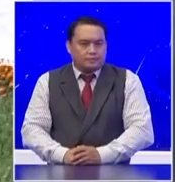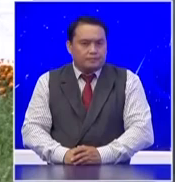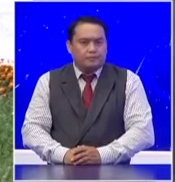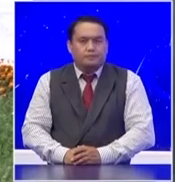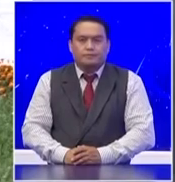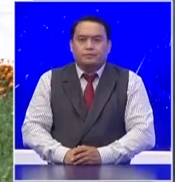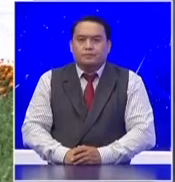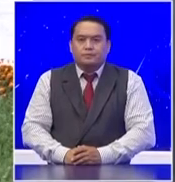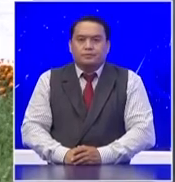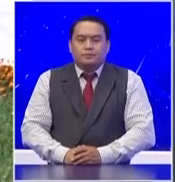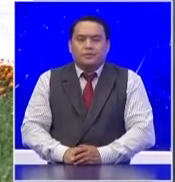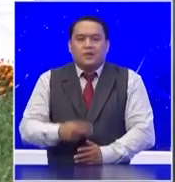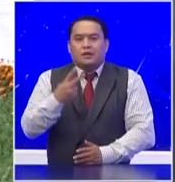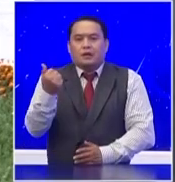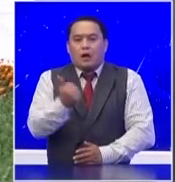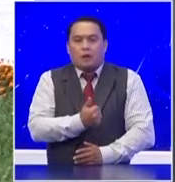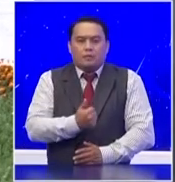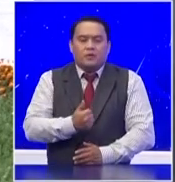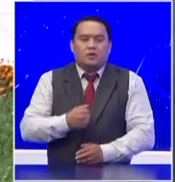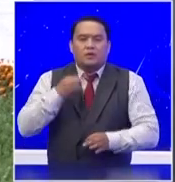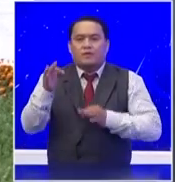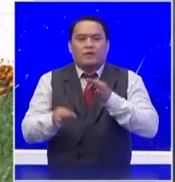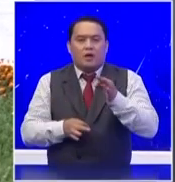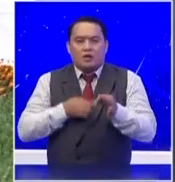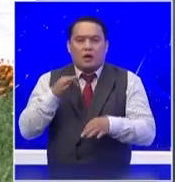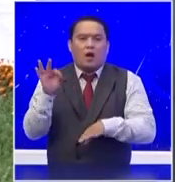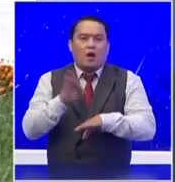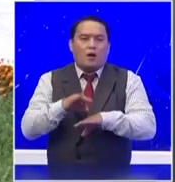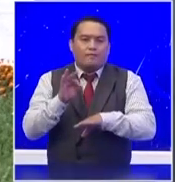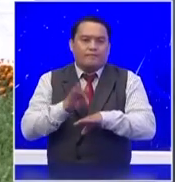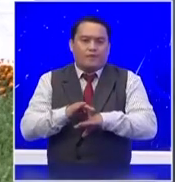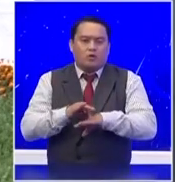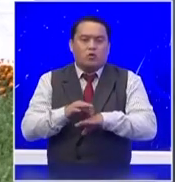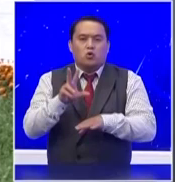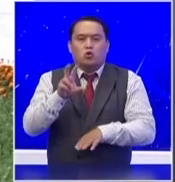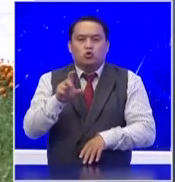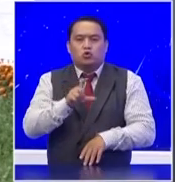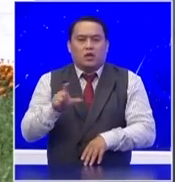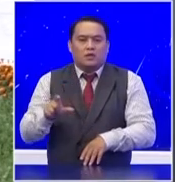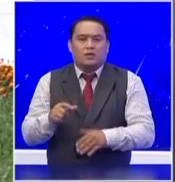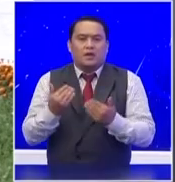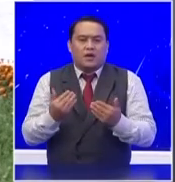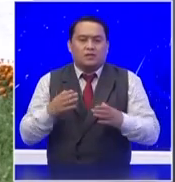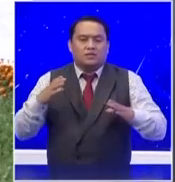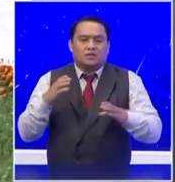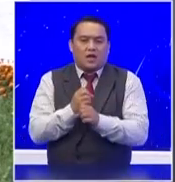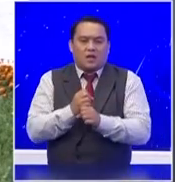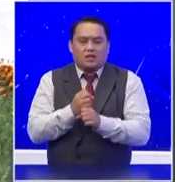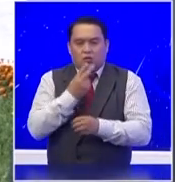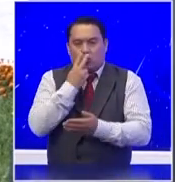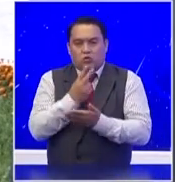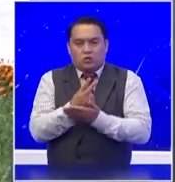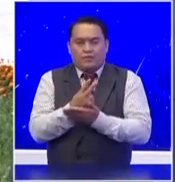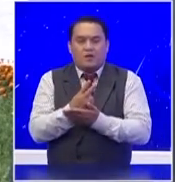Две недели назад. Екі апта бұрын тәулігіне ауруханаларға пневмония коронавируспен 300 адам түсі, қазір екі есеге қысқарғаны байқалып